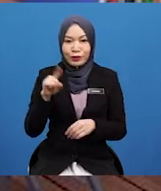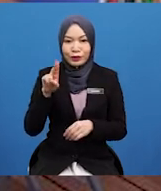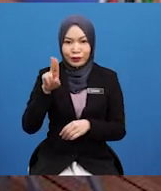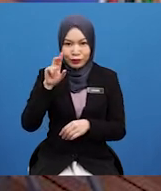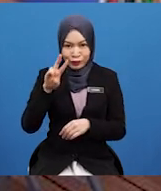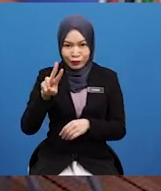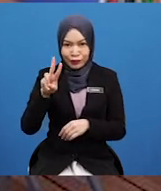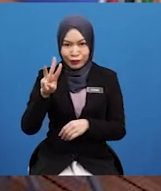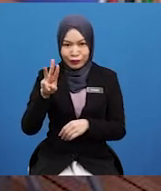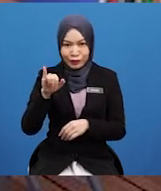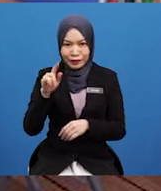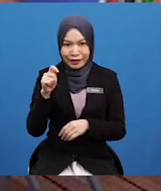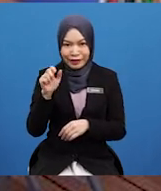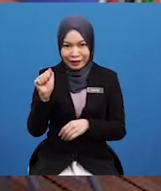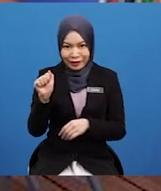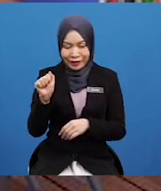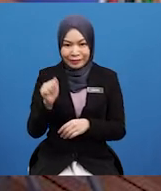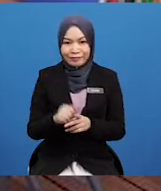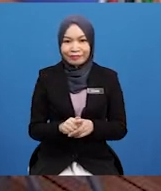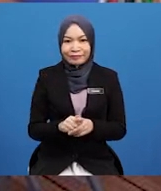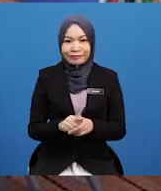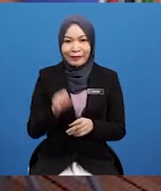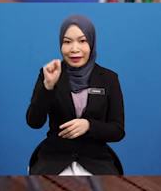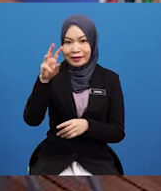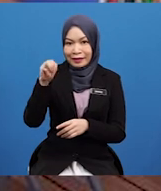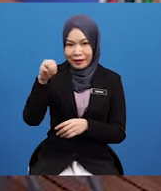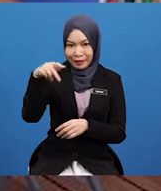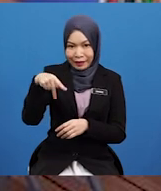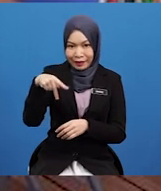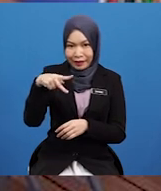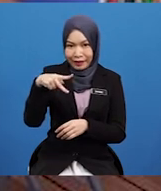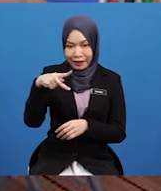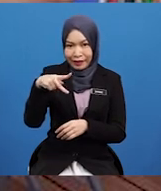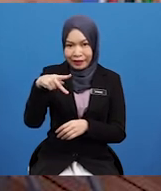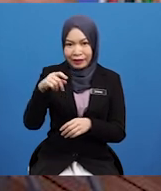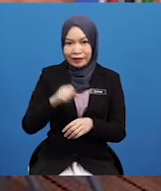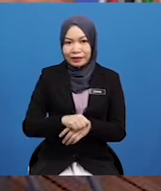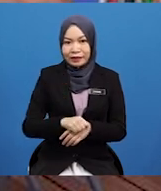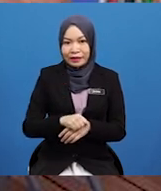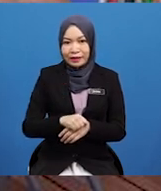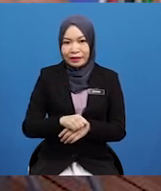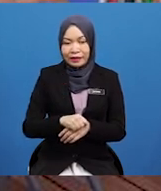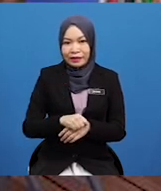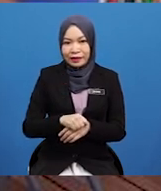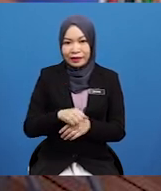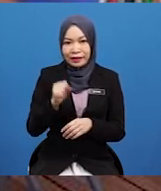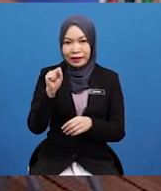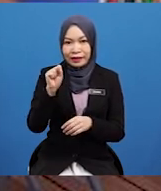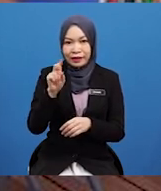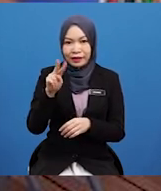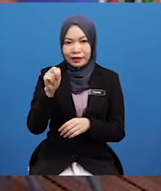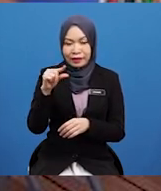Osman dari Pusat Tingkatan 6 SMK Sungai Ara akan berkongsi ilmu dengan pelajar-pelajar